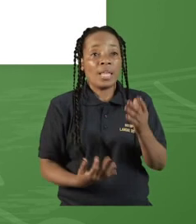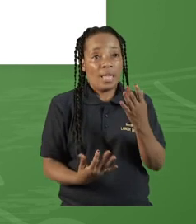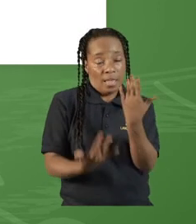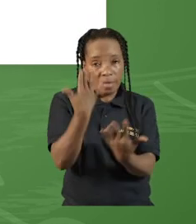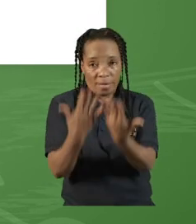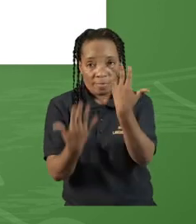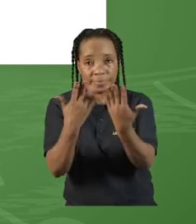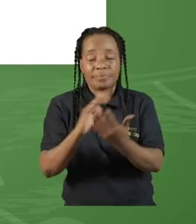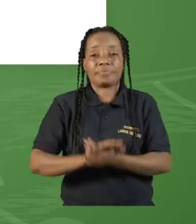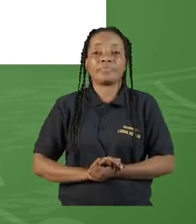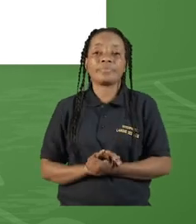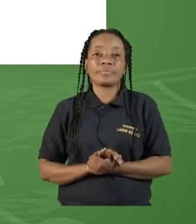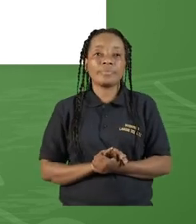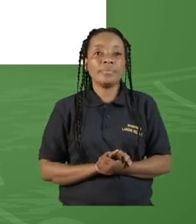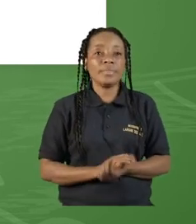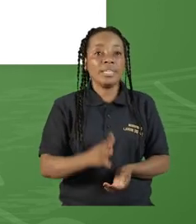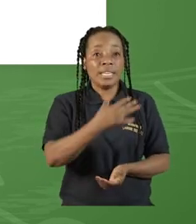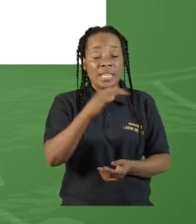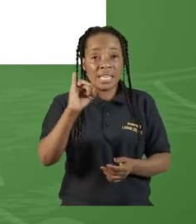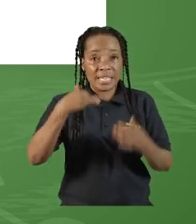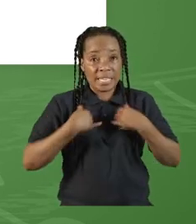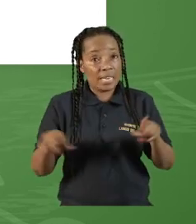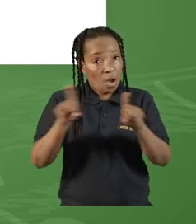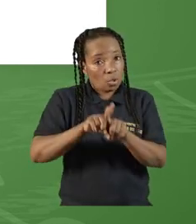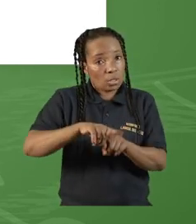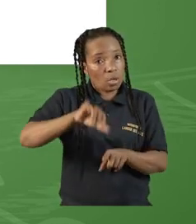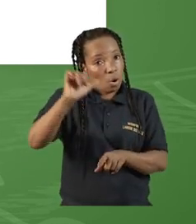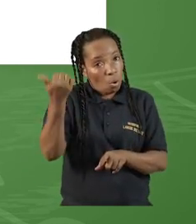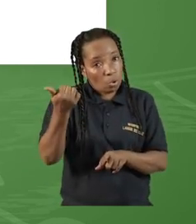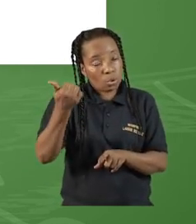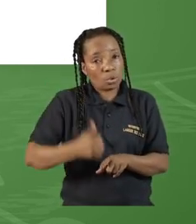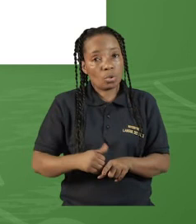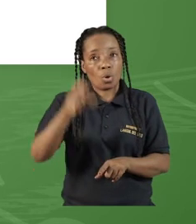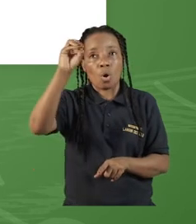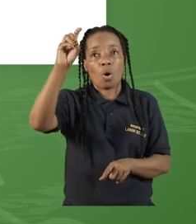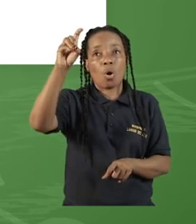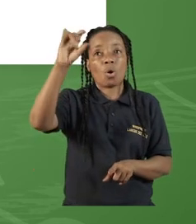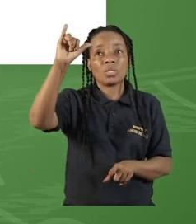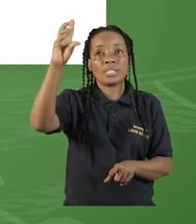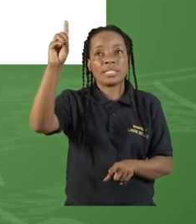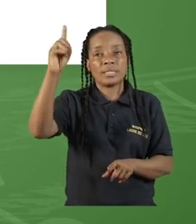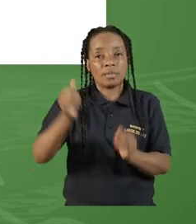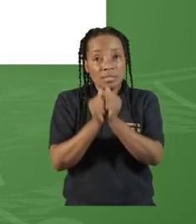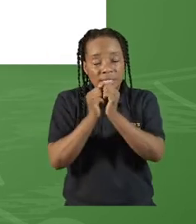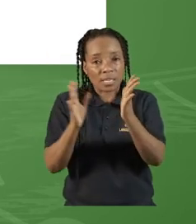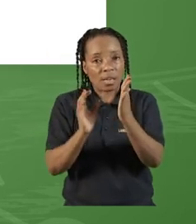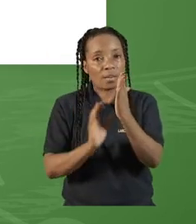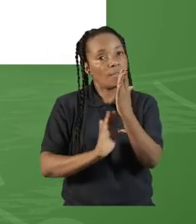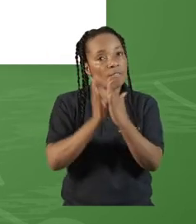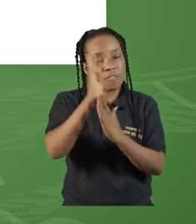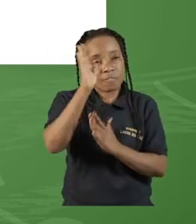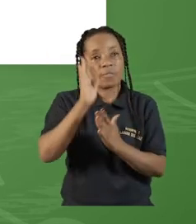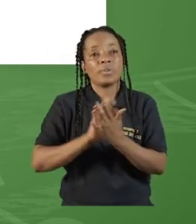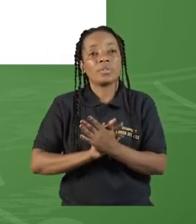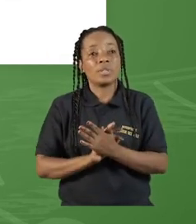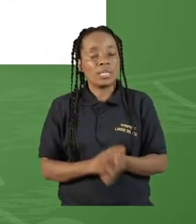On assiste aussi à des oxydations sans combustion. C'est le cas de la formation de la